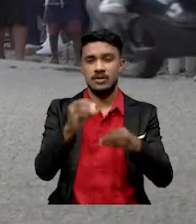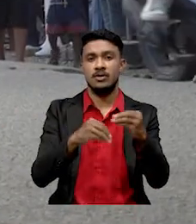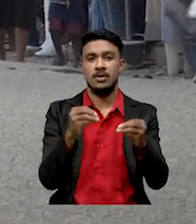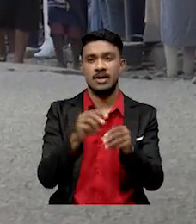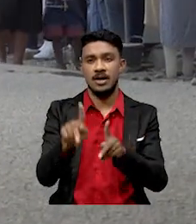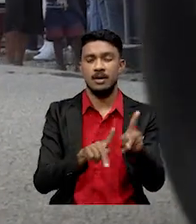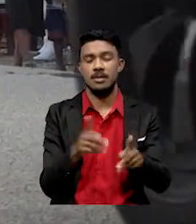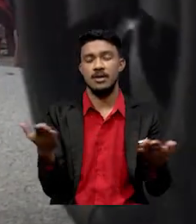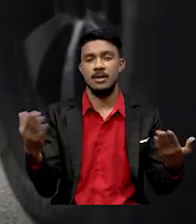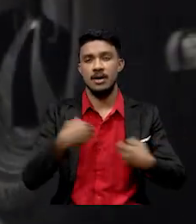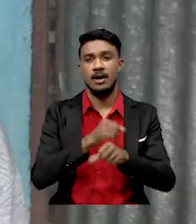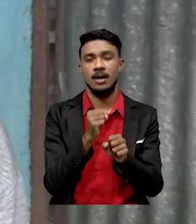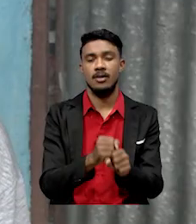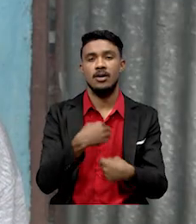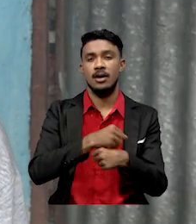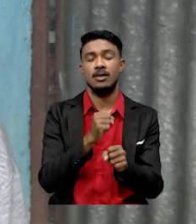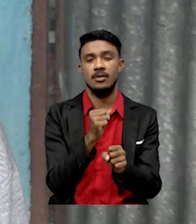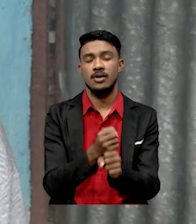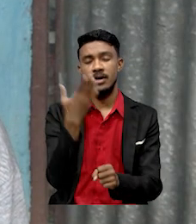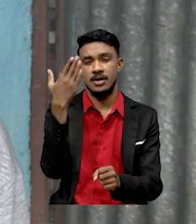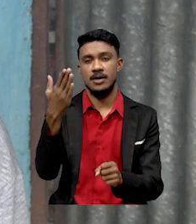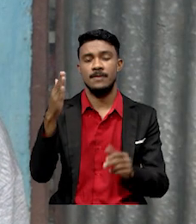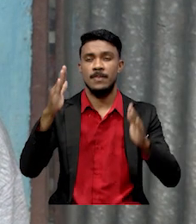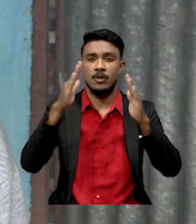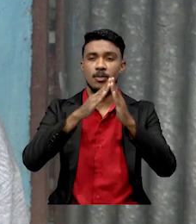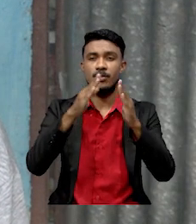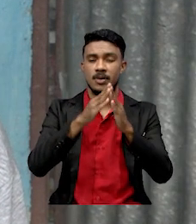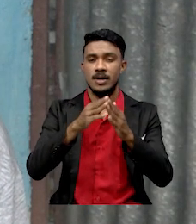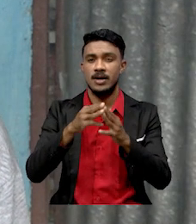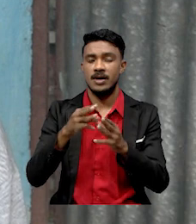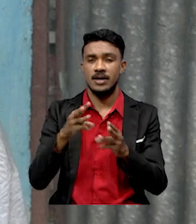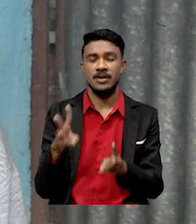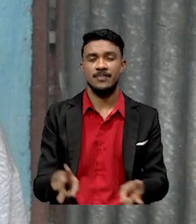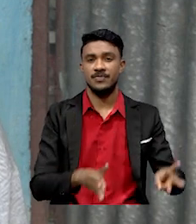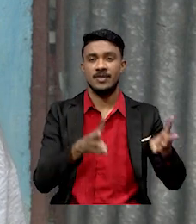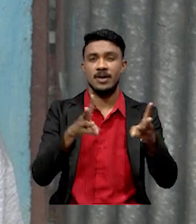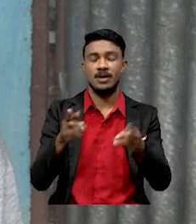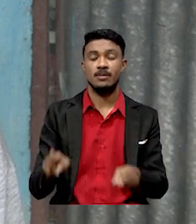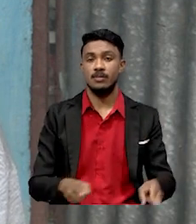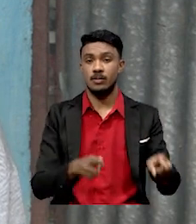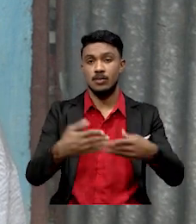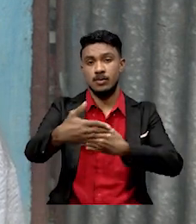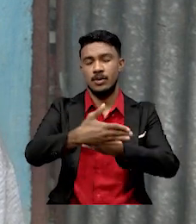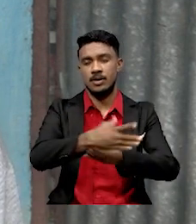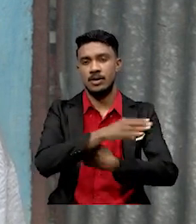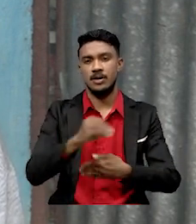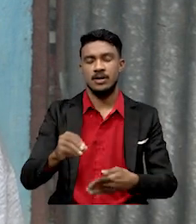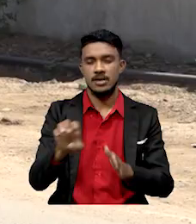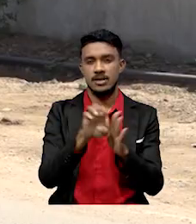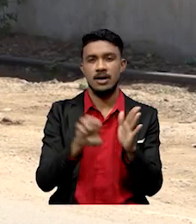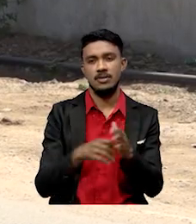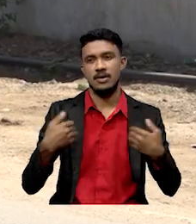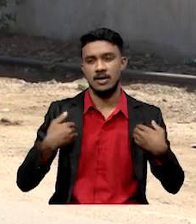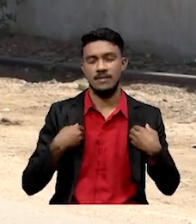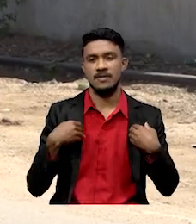ya halo balet halo umah ya baletan ileten. Ne istaru ya kompetensi par cobu. I depois fatin